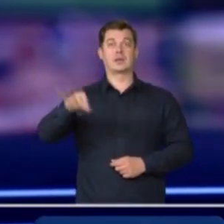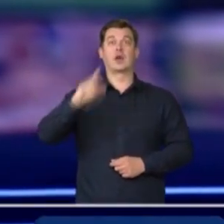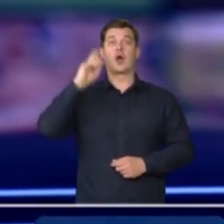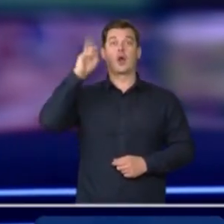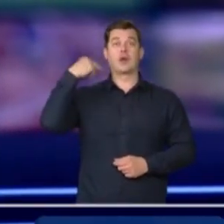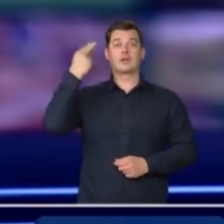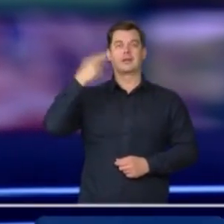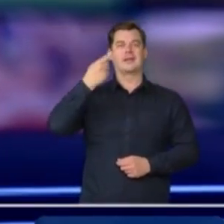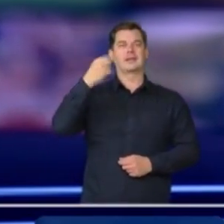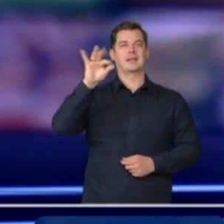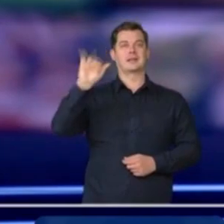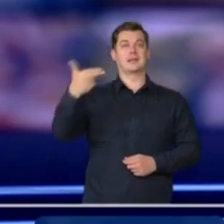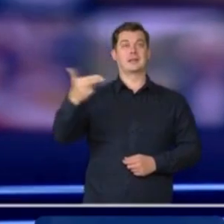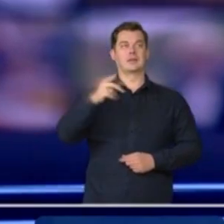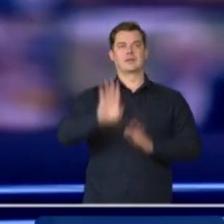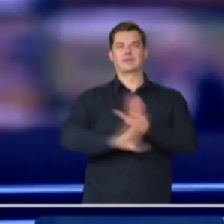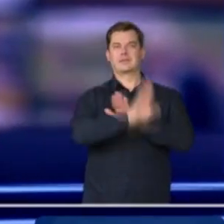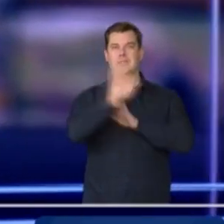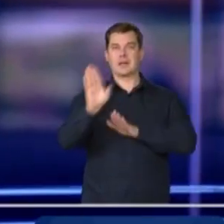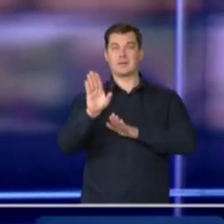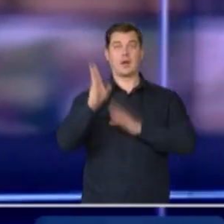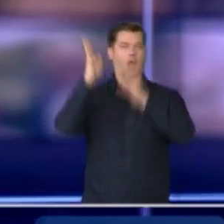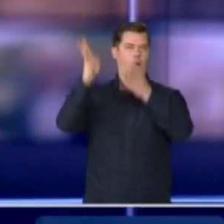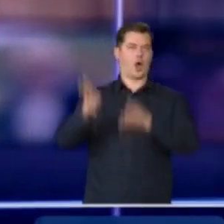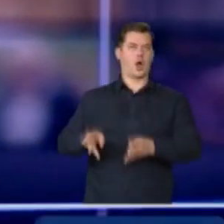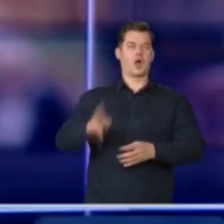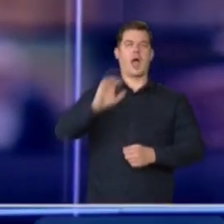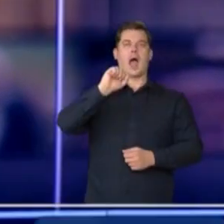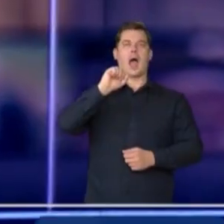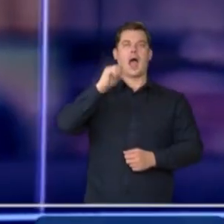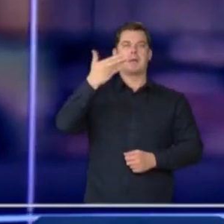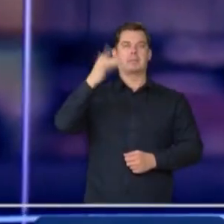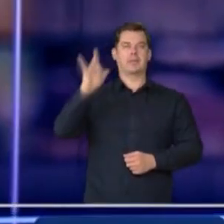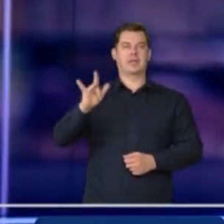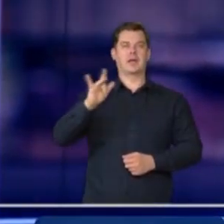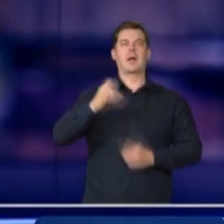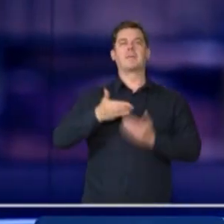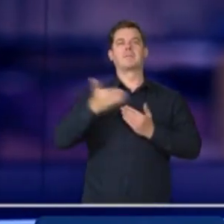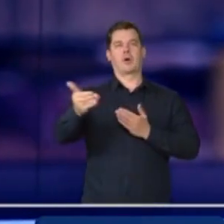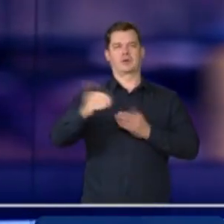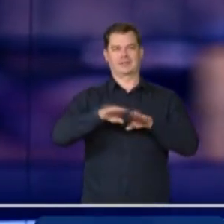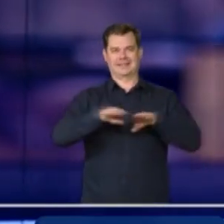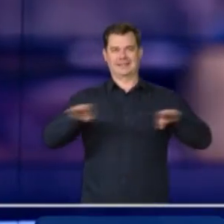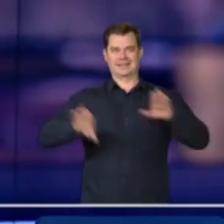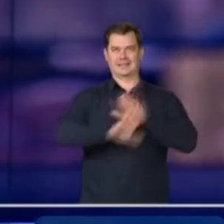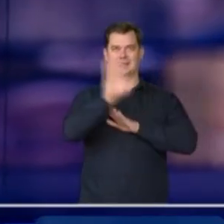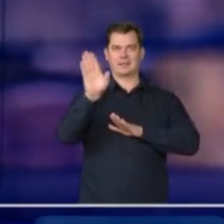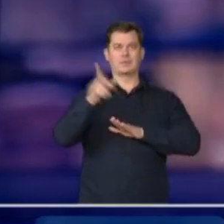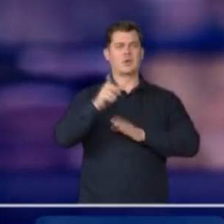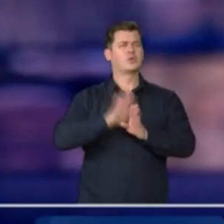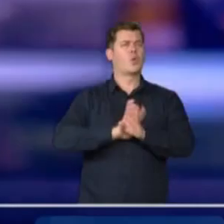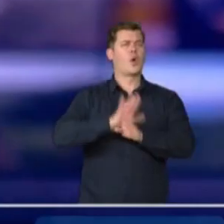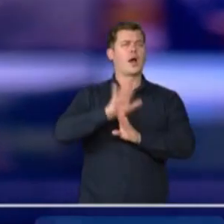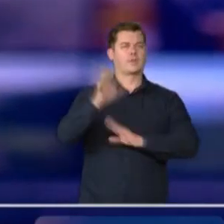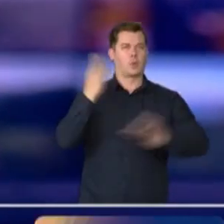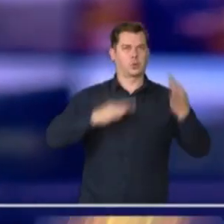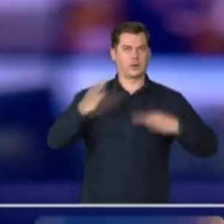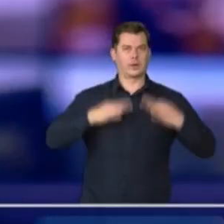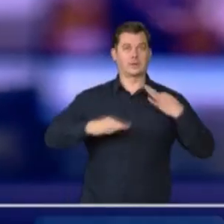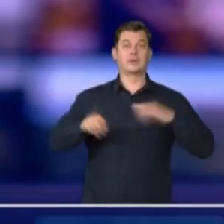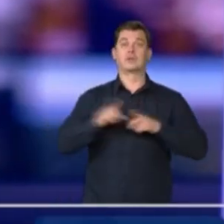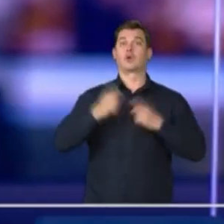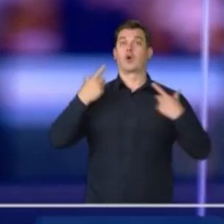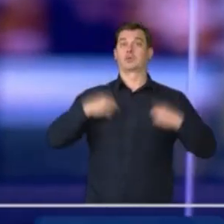Design Museum otwarto wystawę zatytułowaną Amy Beyond the Stage. Znajdują się na niej m.in. najsłynniejsze kreacje,